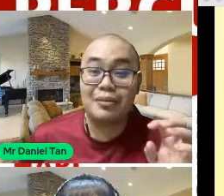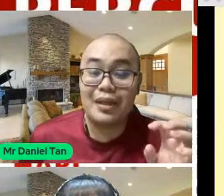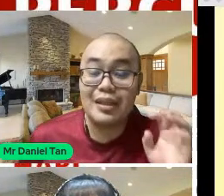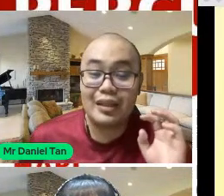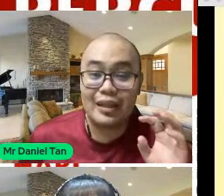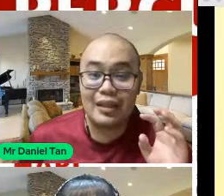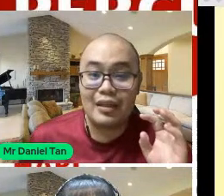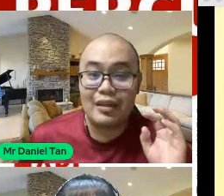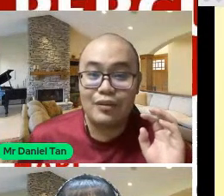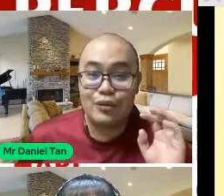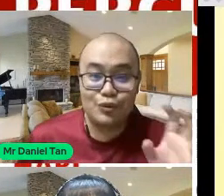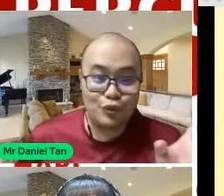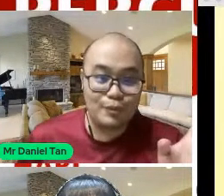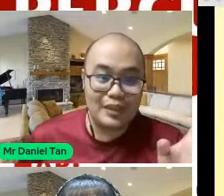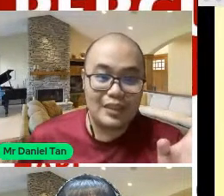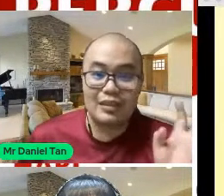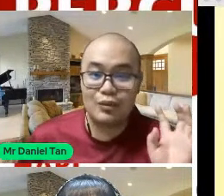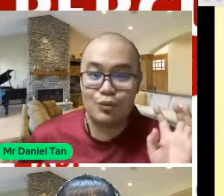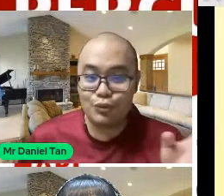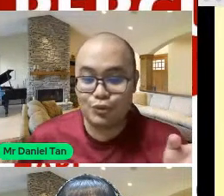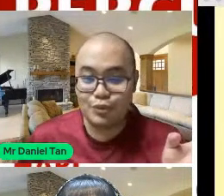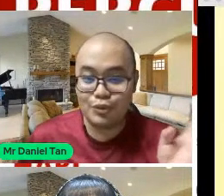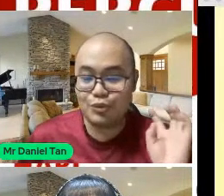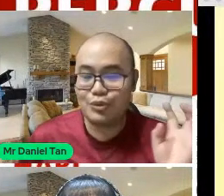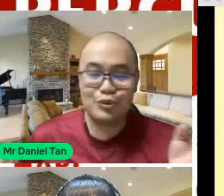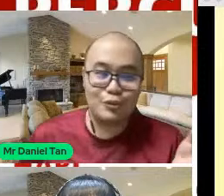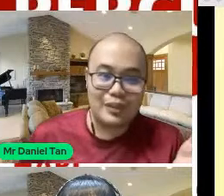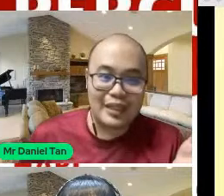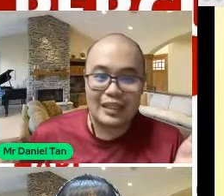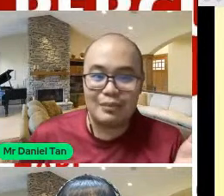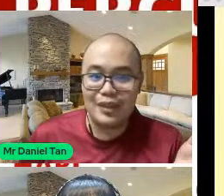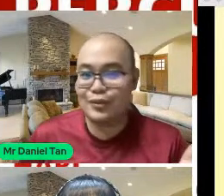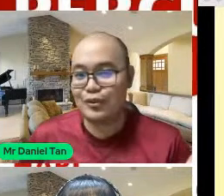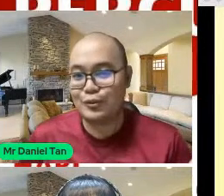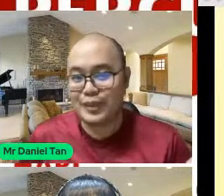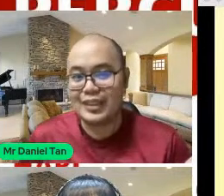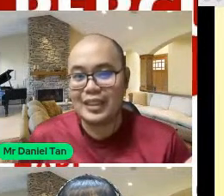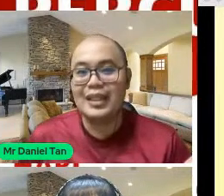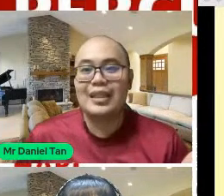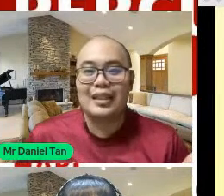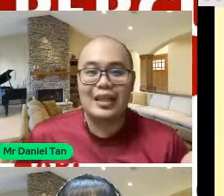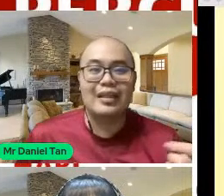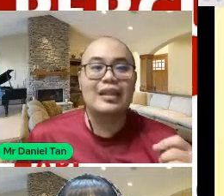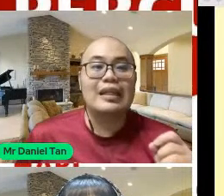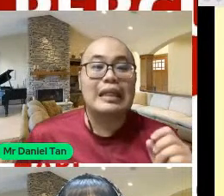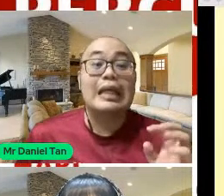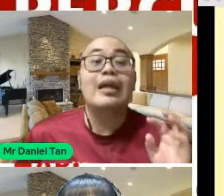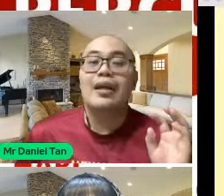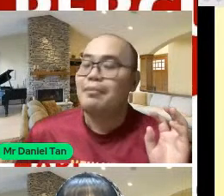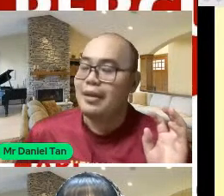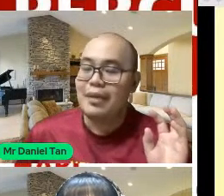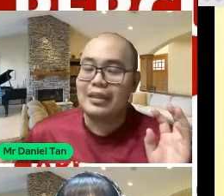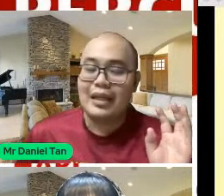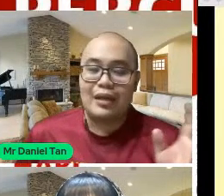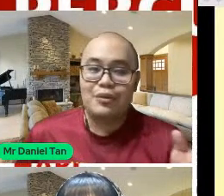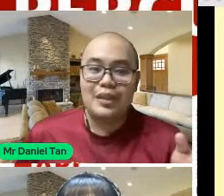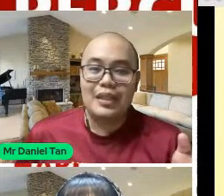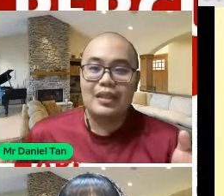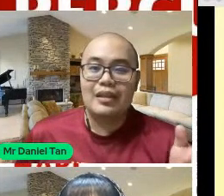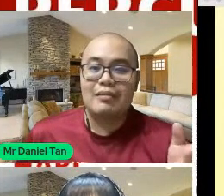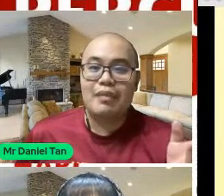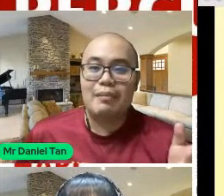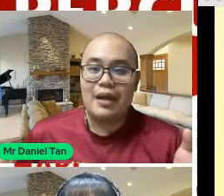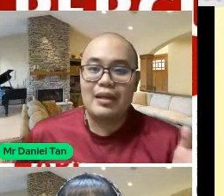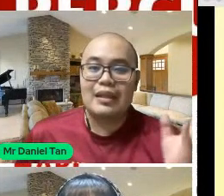sebagai seorang cucu berguru guru youtuber Academy YouTube Ya emang dia